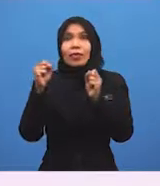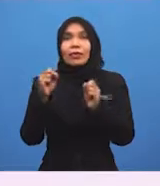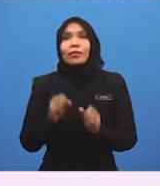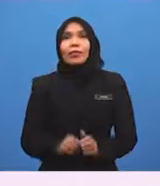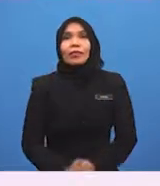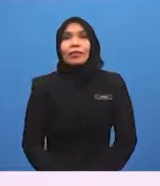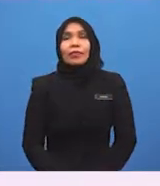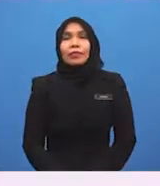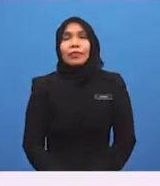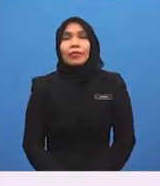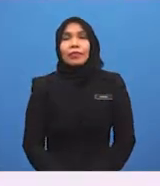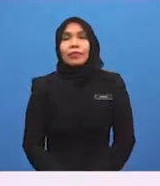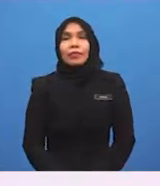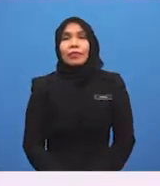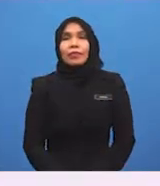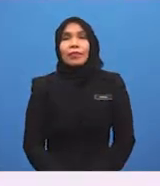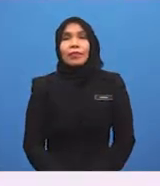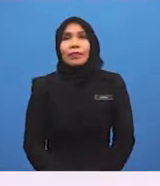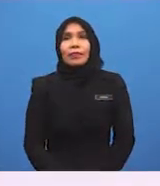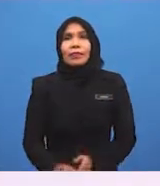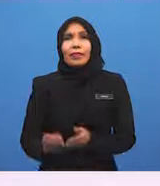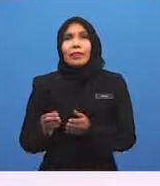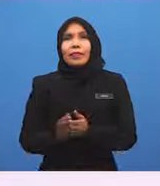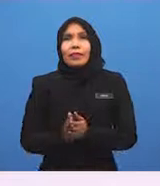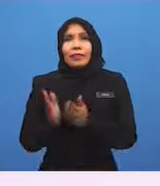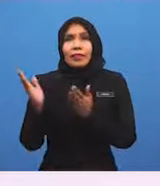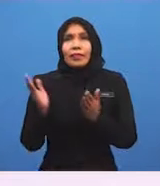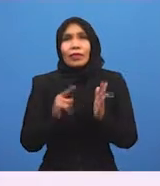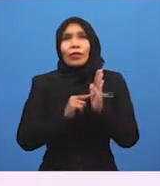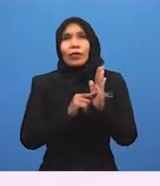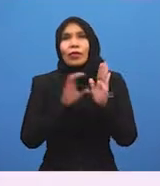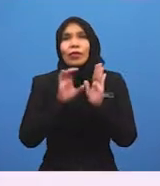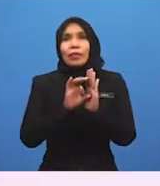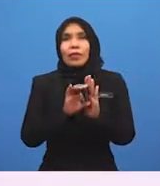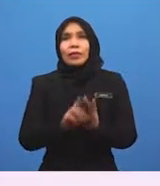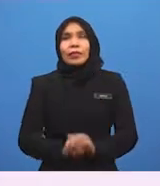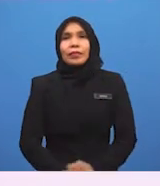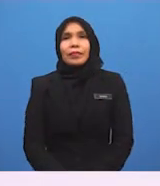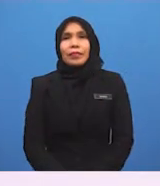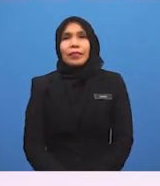Wan, oh Wan, sila tunjukkan gambar dengan kawan-kawan kamu.